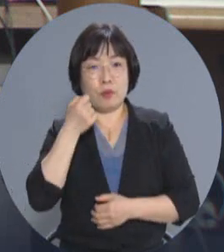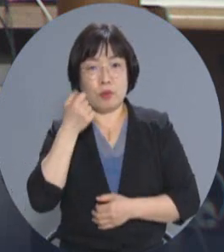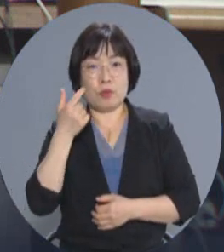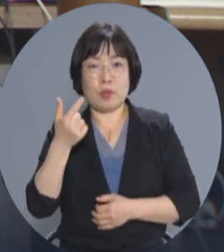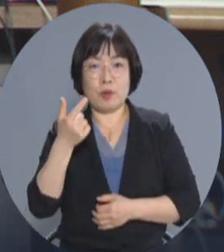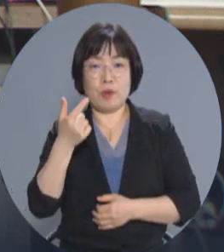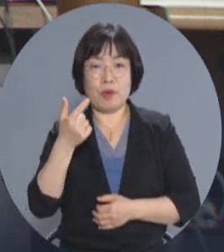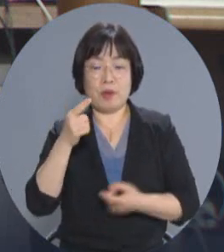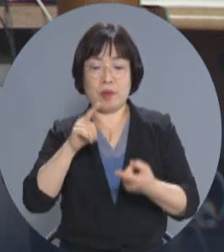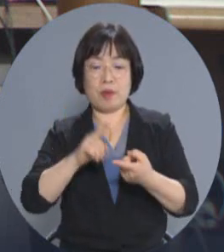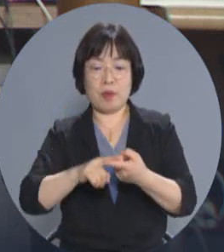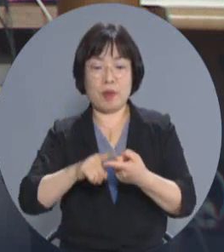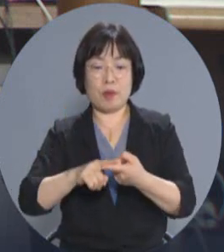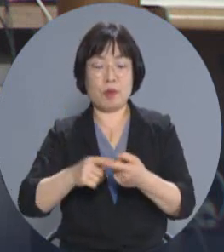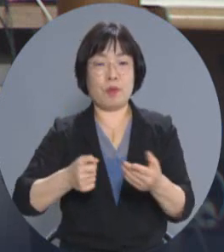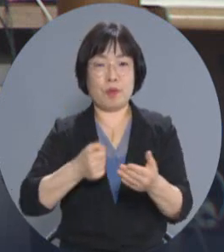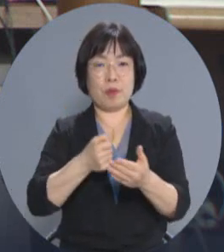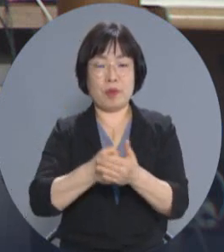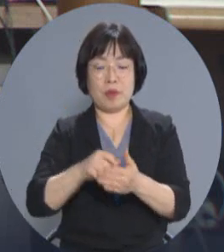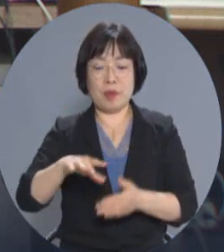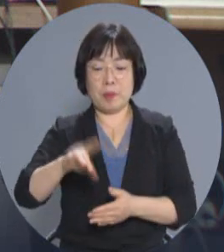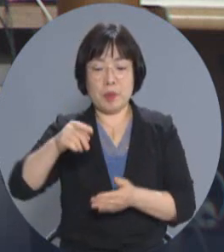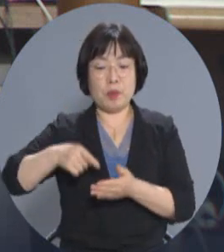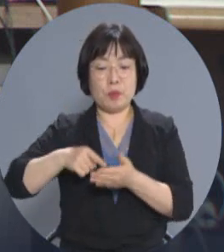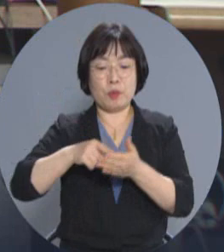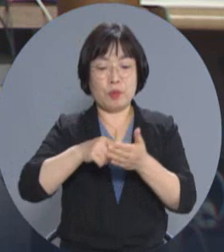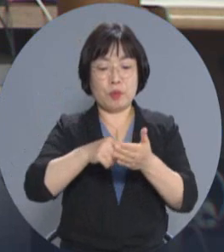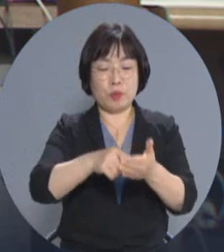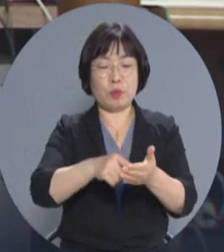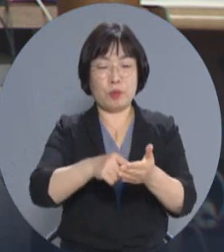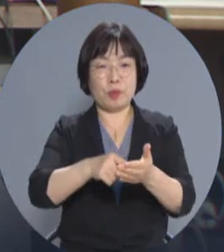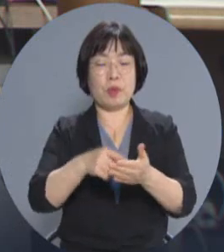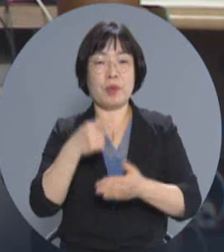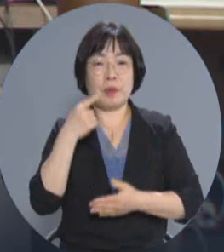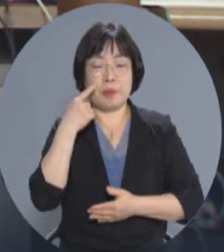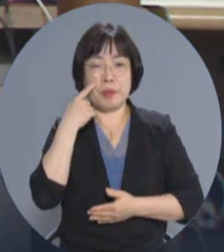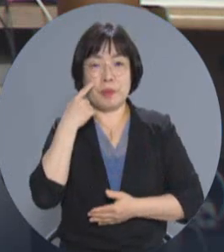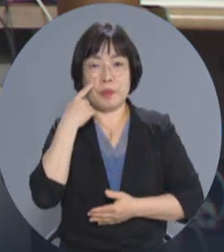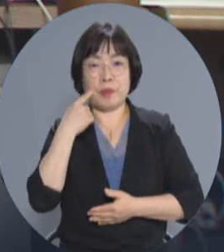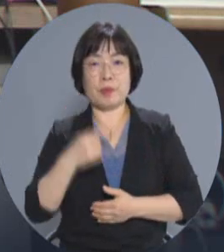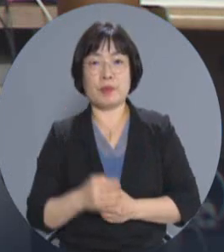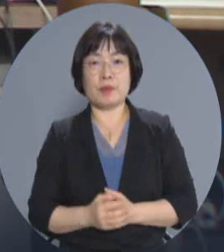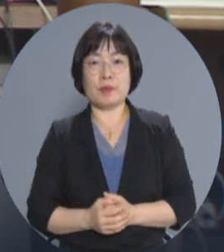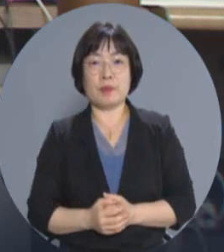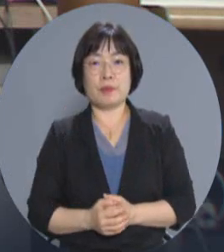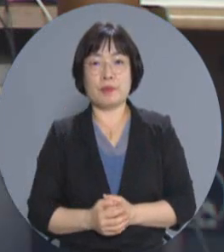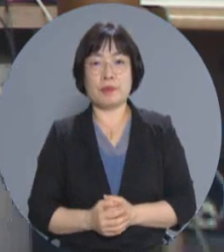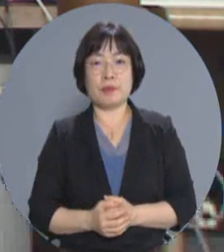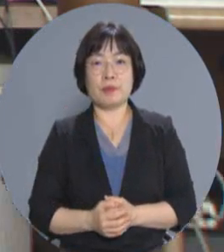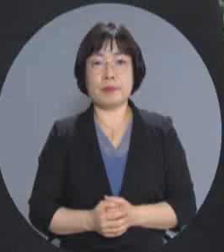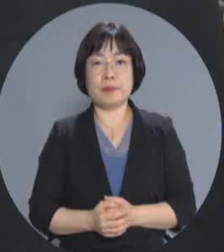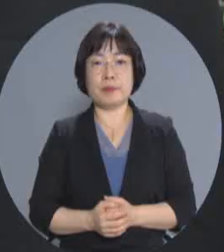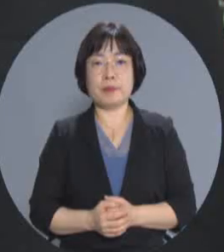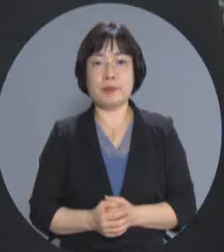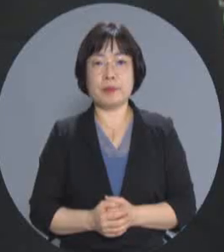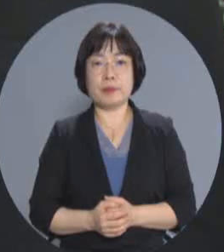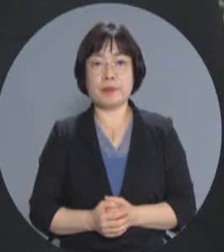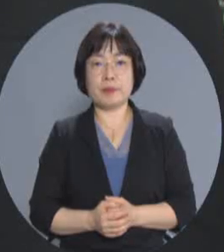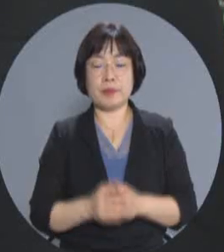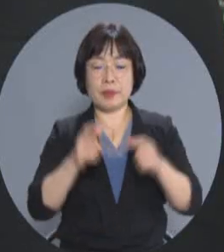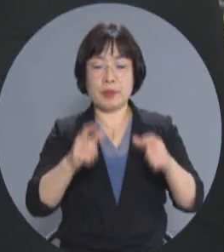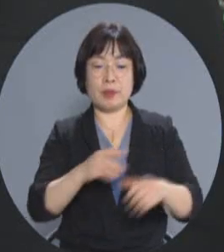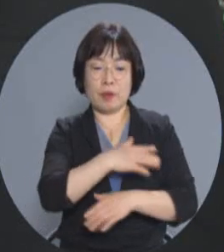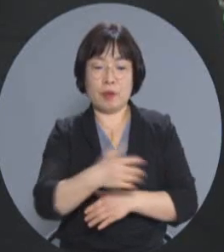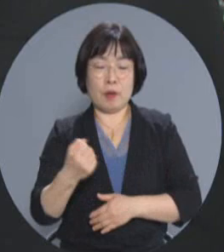의해서 일단 그렇게 됐기 때문에 저희는 뭐 인정하고 일단 추진했으면 좋겠습니다 또한